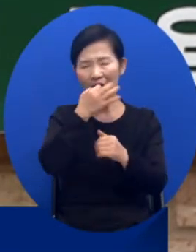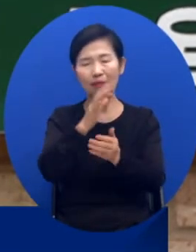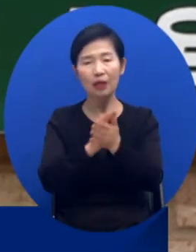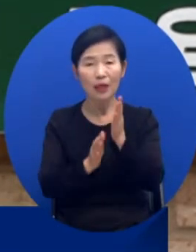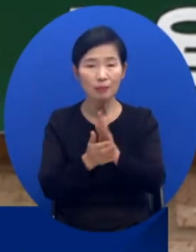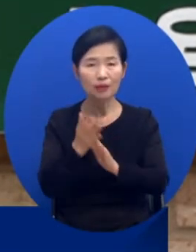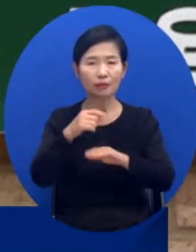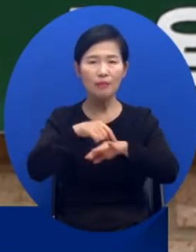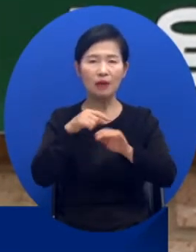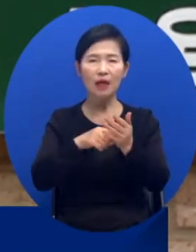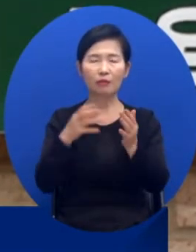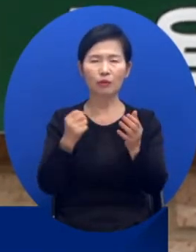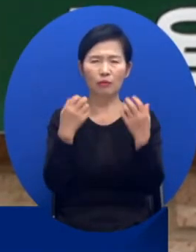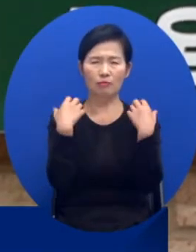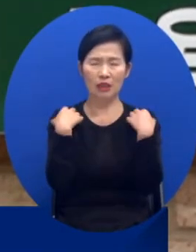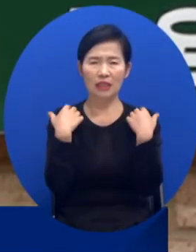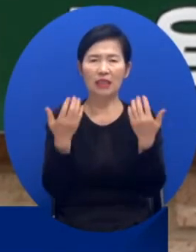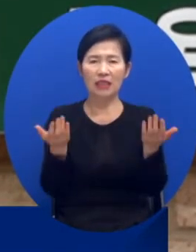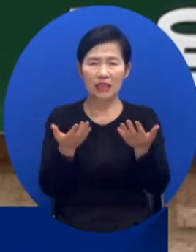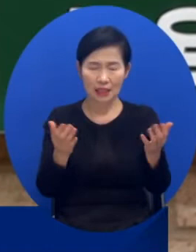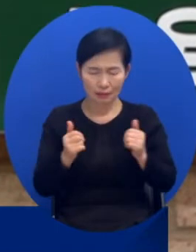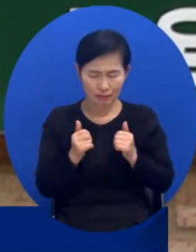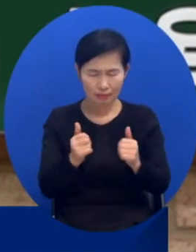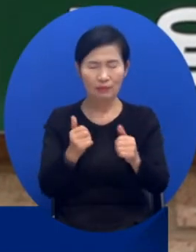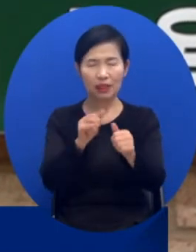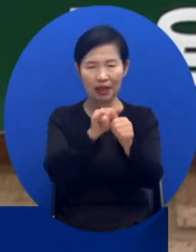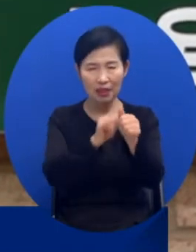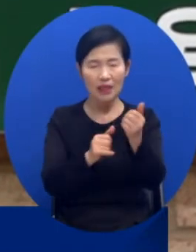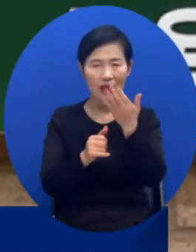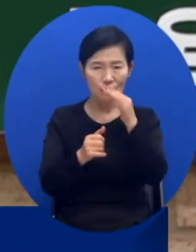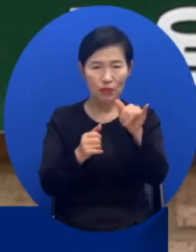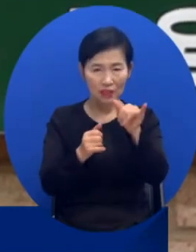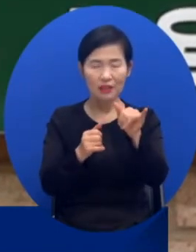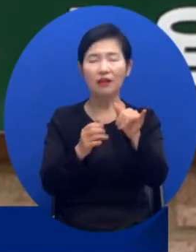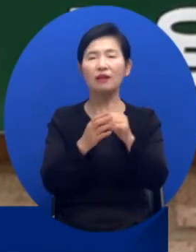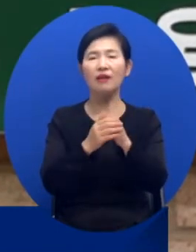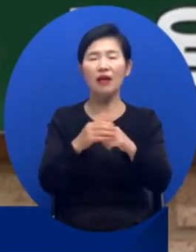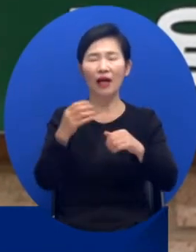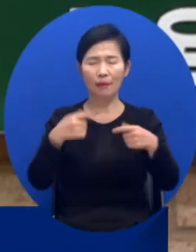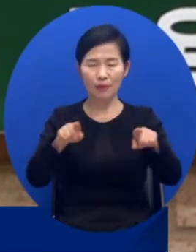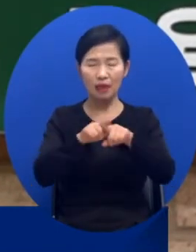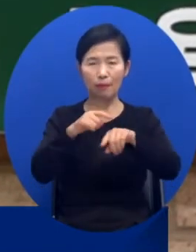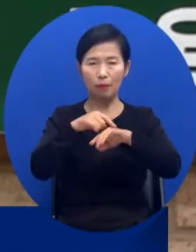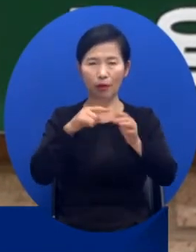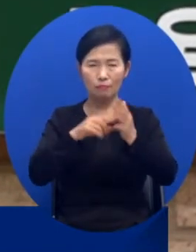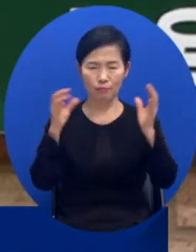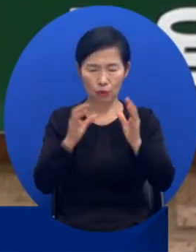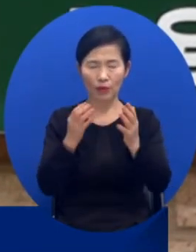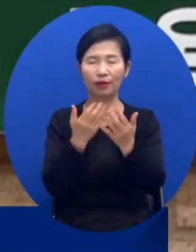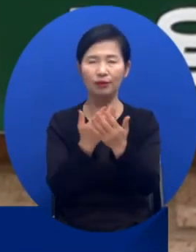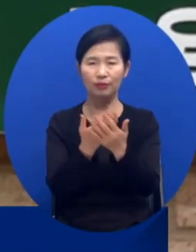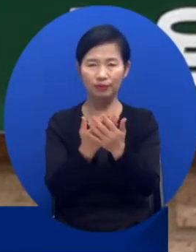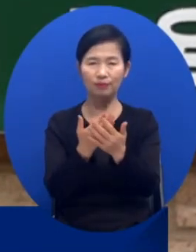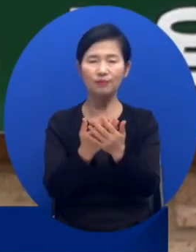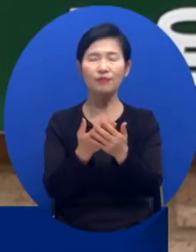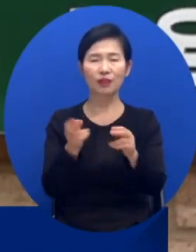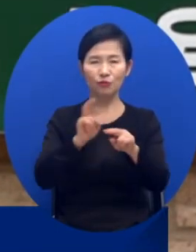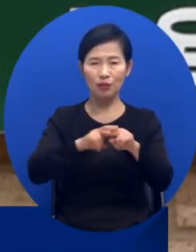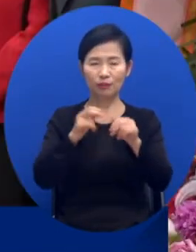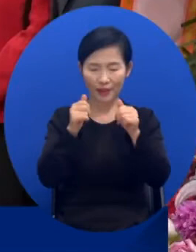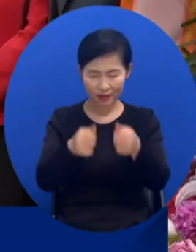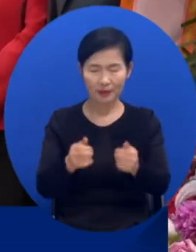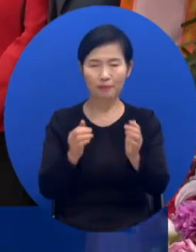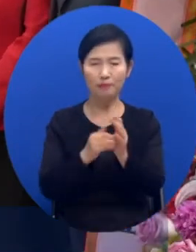마음으로 맡음과 소임을 다할 수 있도록 함께 마음을 모아주실 것을 부탁드리면서 취임 인사를